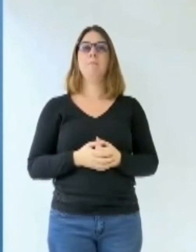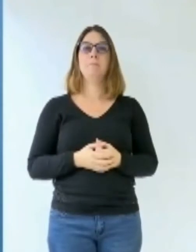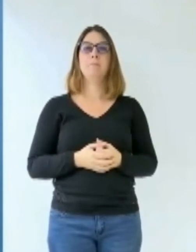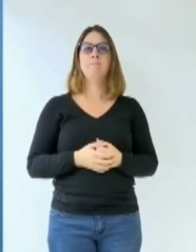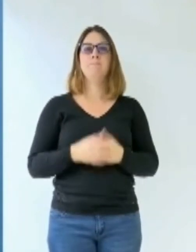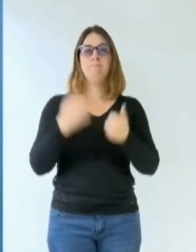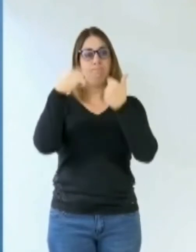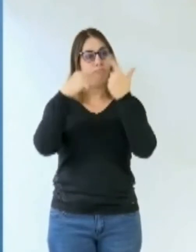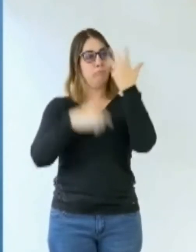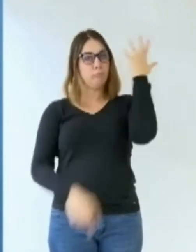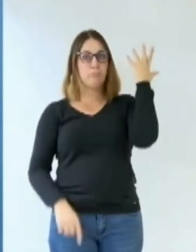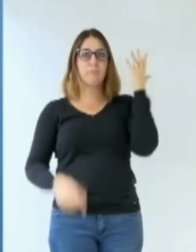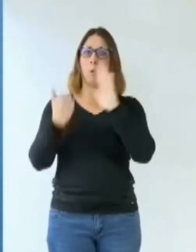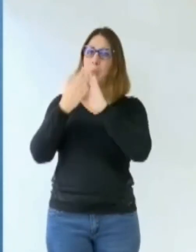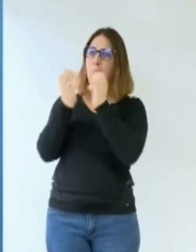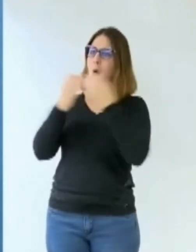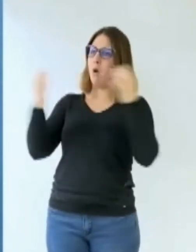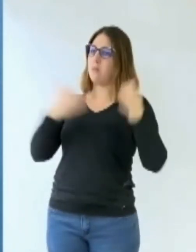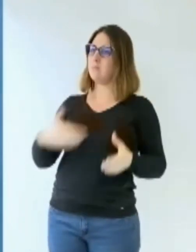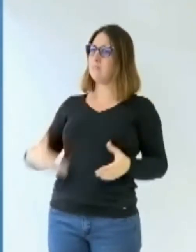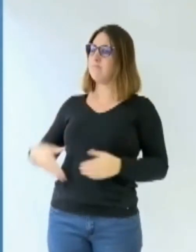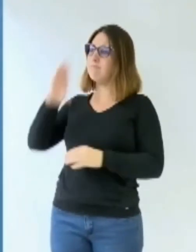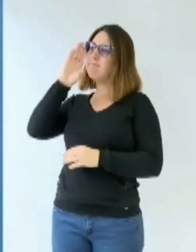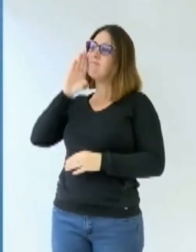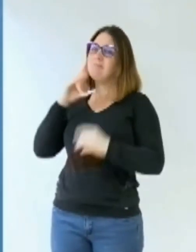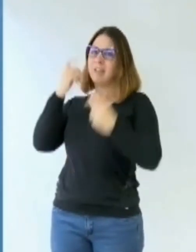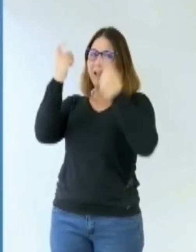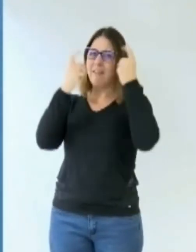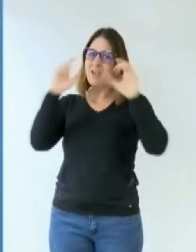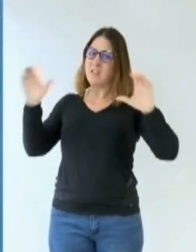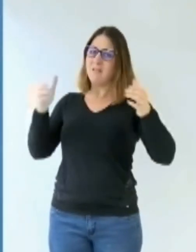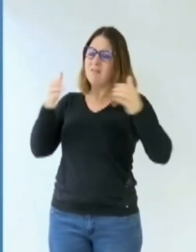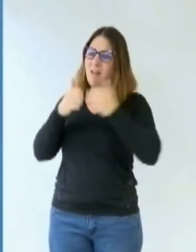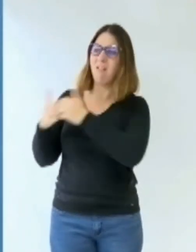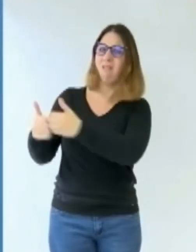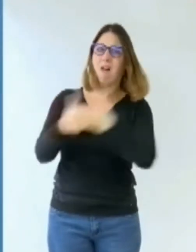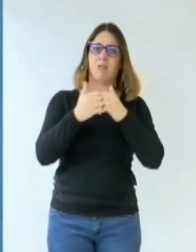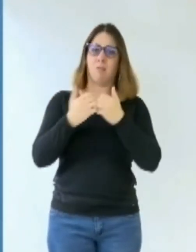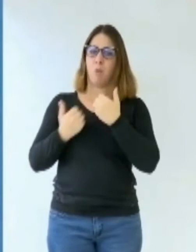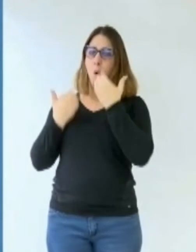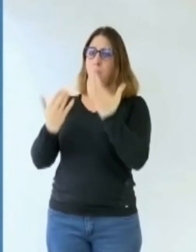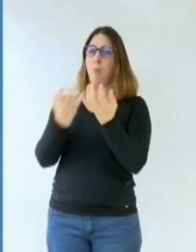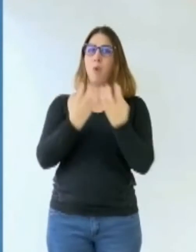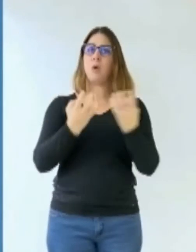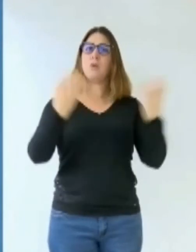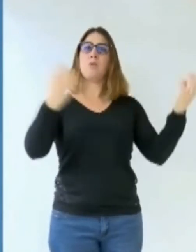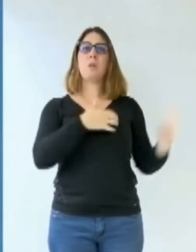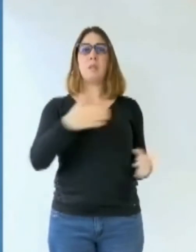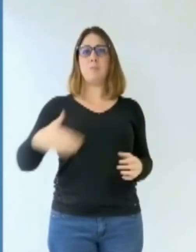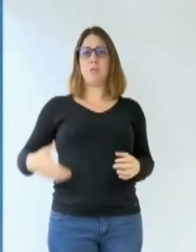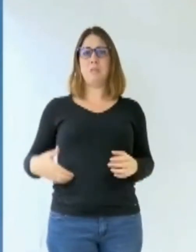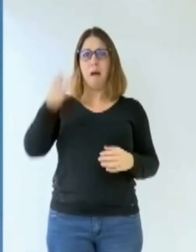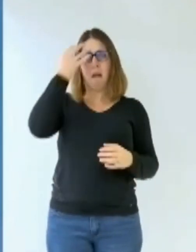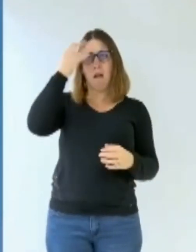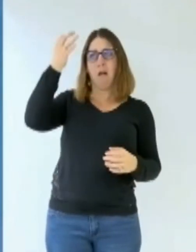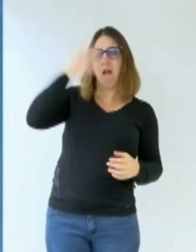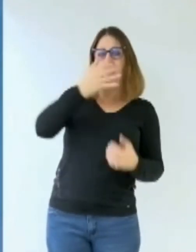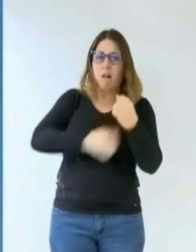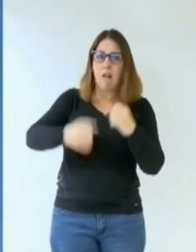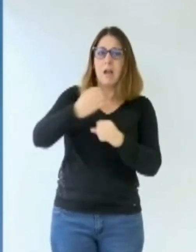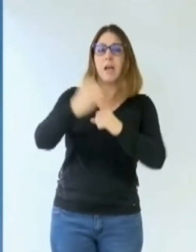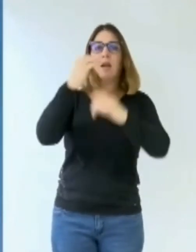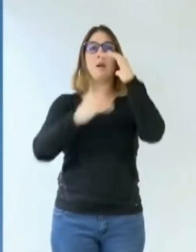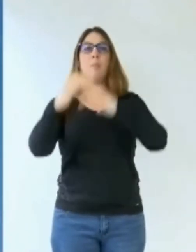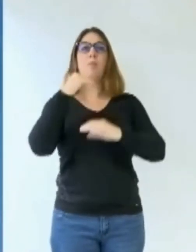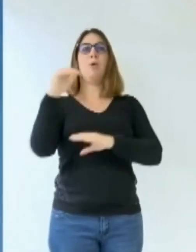éléments, nous appelons la majorité municipale à la réflexion commune et nous proposons que le conseil municipal décide de l'élaboration d'un plan